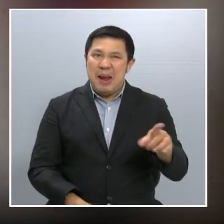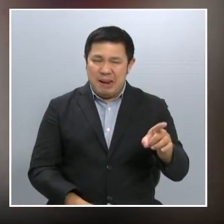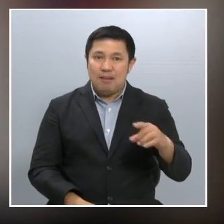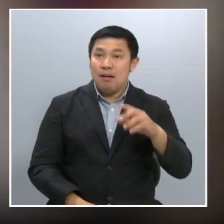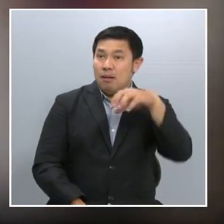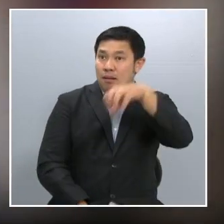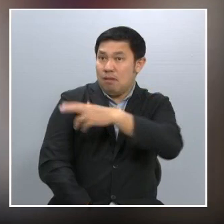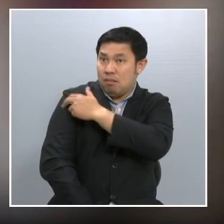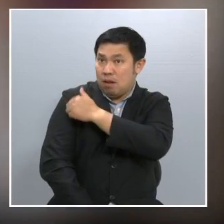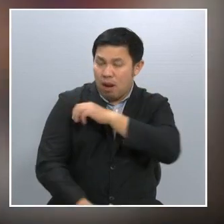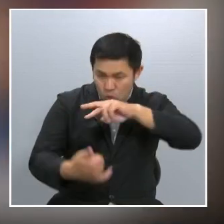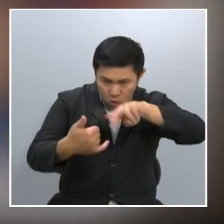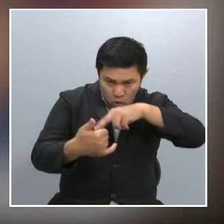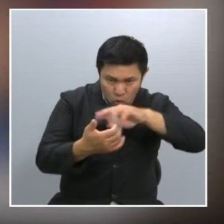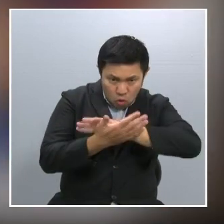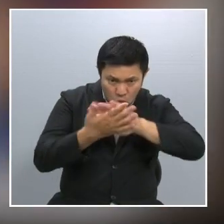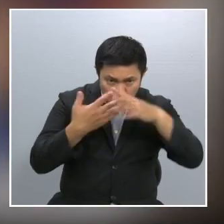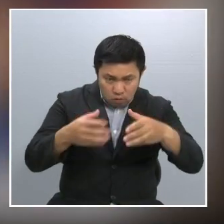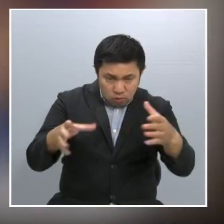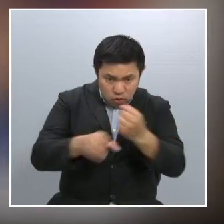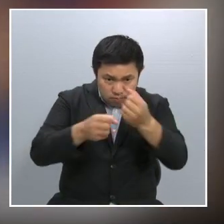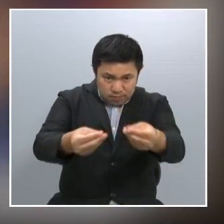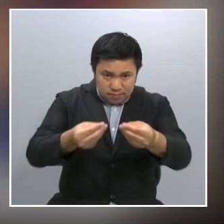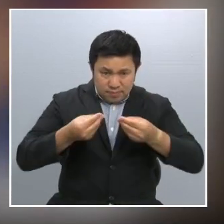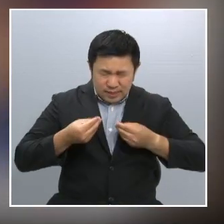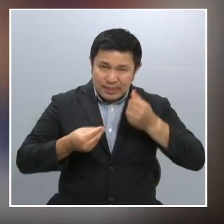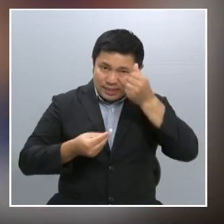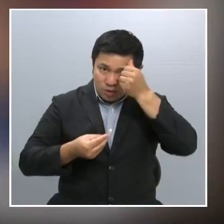าลส่งกลับมาที่พนักงานสอบสวนคาดว่าได้ใช้เวลาประมาณ